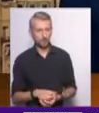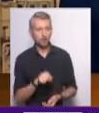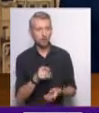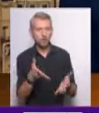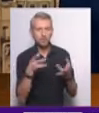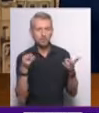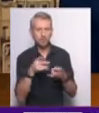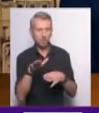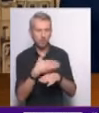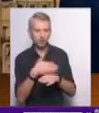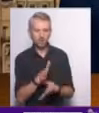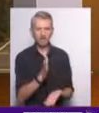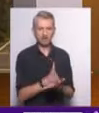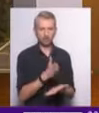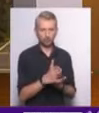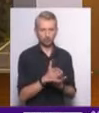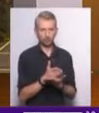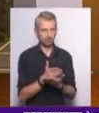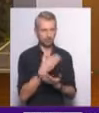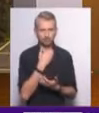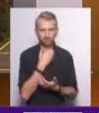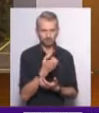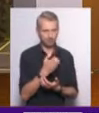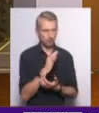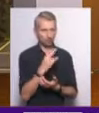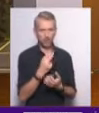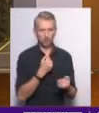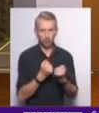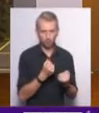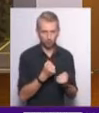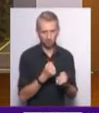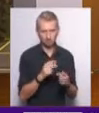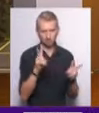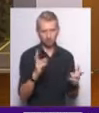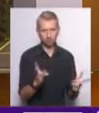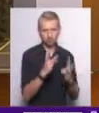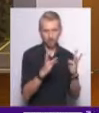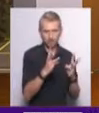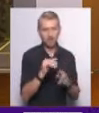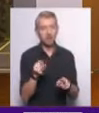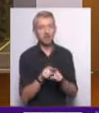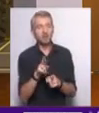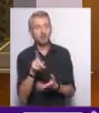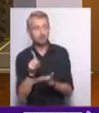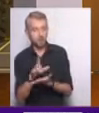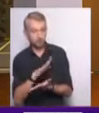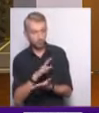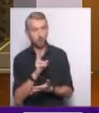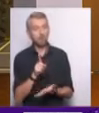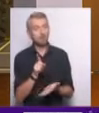треба розділяти існуючу фактично пожежу, тобто соціальну напругу, і так, як воно має бути. Так, як воно має бути, я тільки що